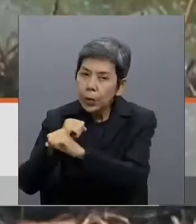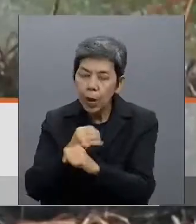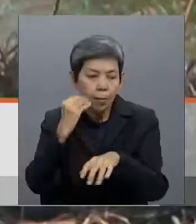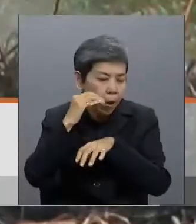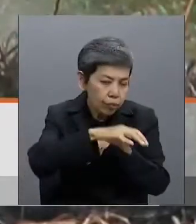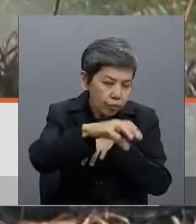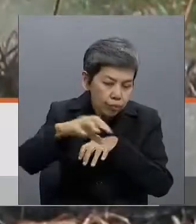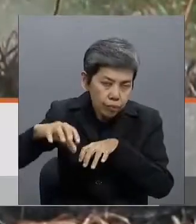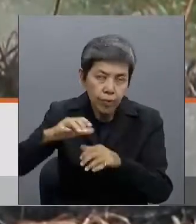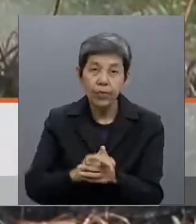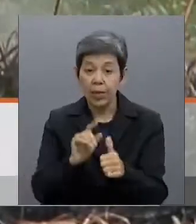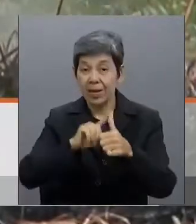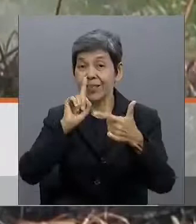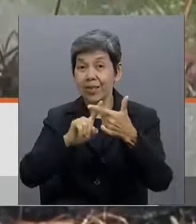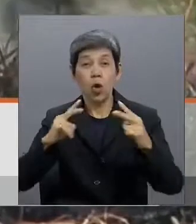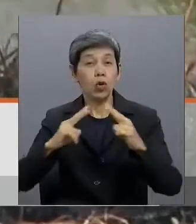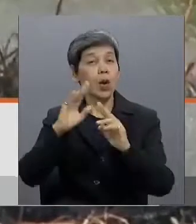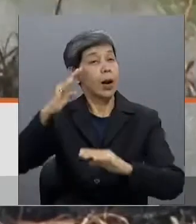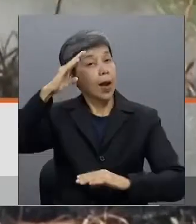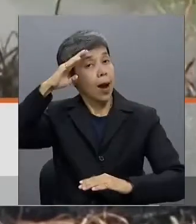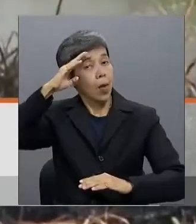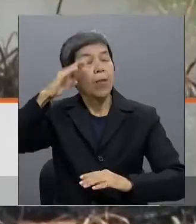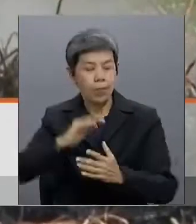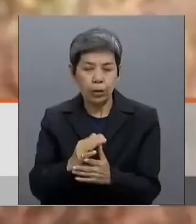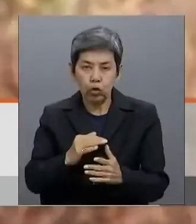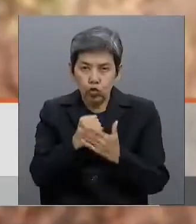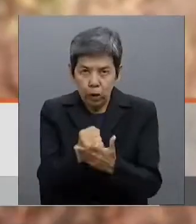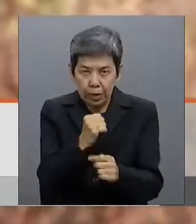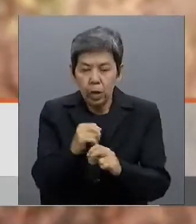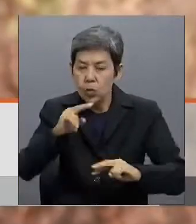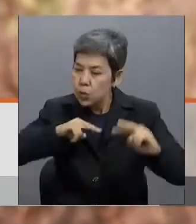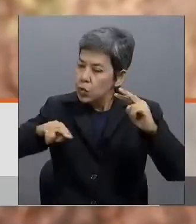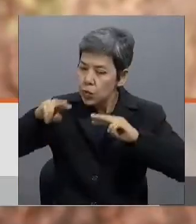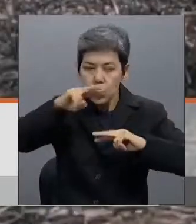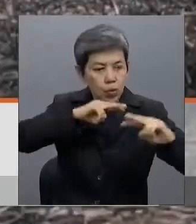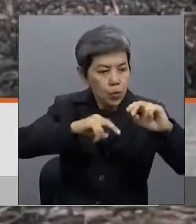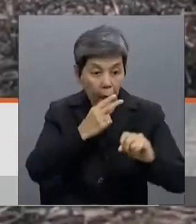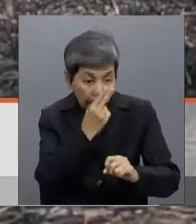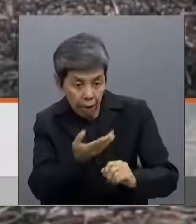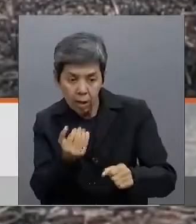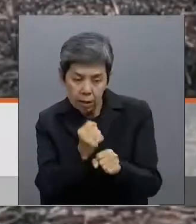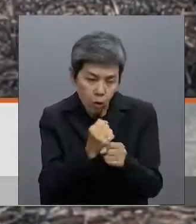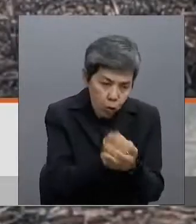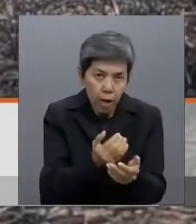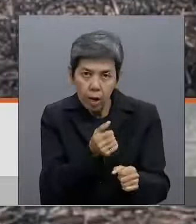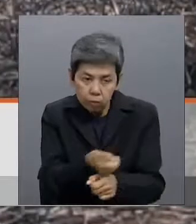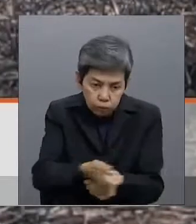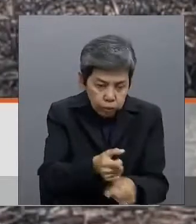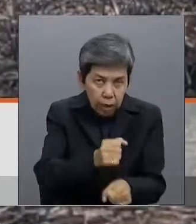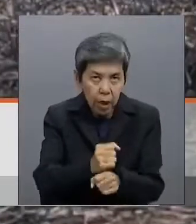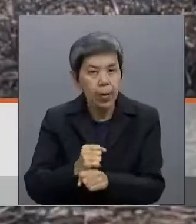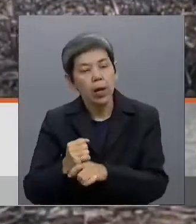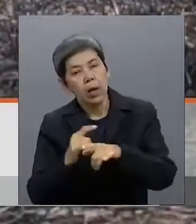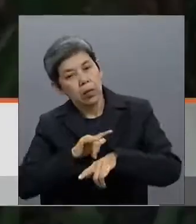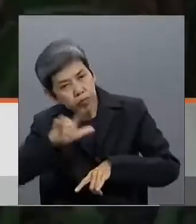านส่วนกระทรวงกลาโหมนะครับจะสนับสนุนการลาดตระเวนแล้วก็ดับไฟทั้งภาคพื้นดินแล้วก็ภาคอากาศ